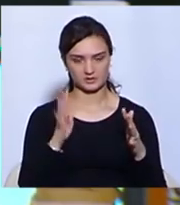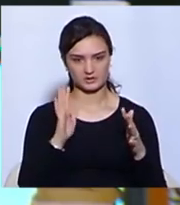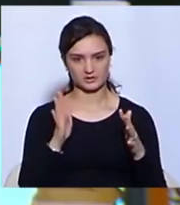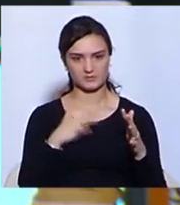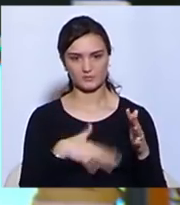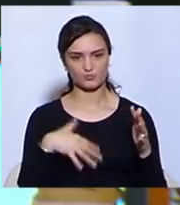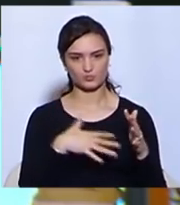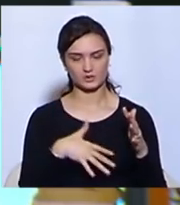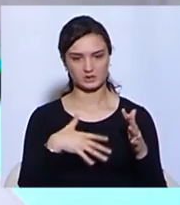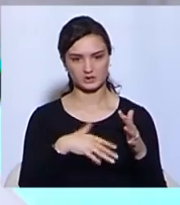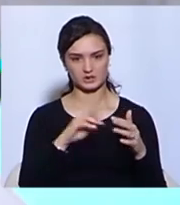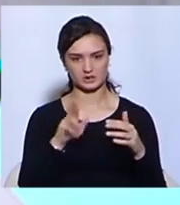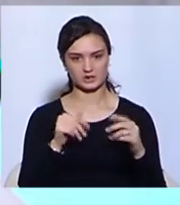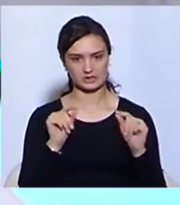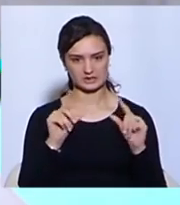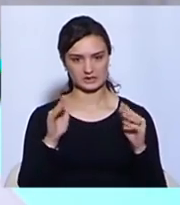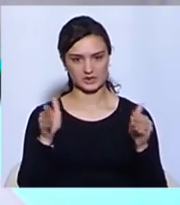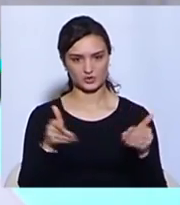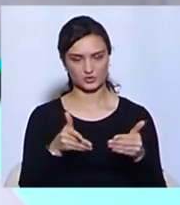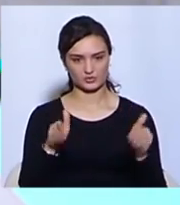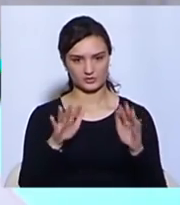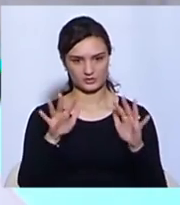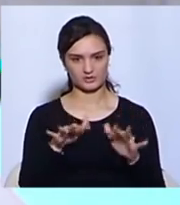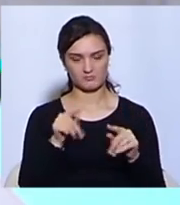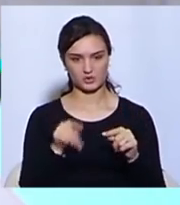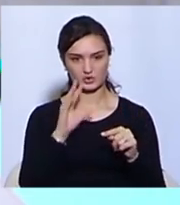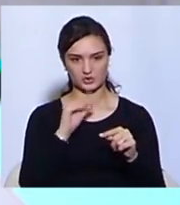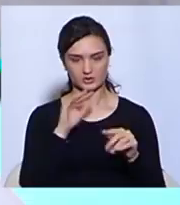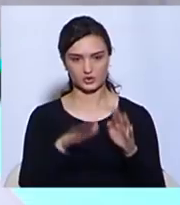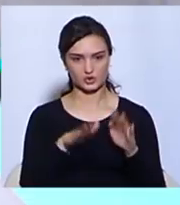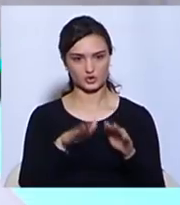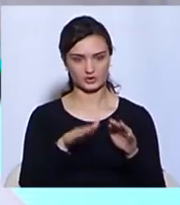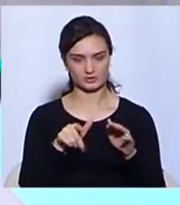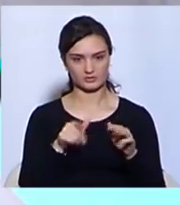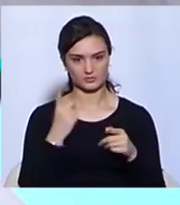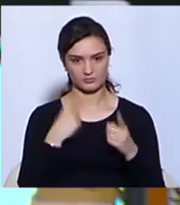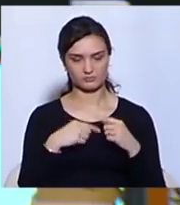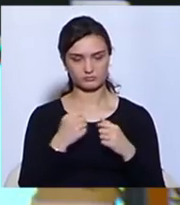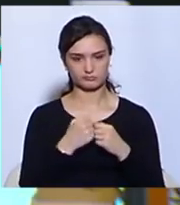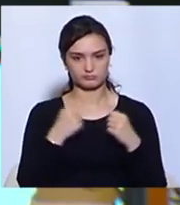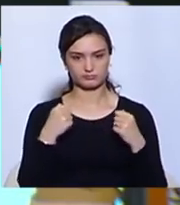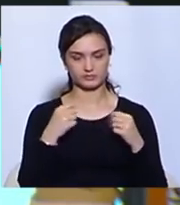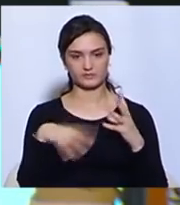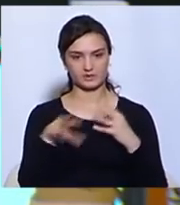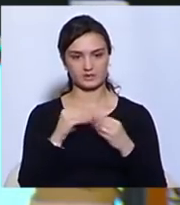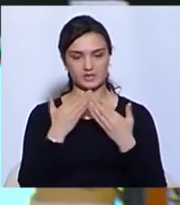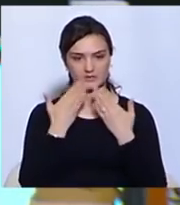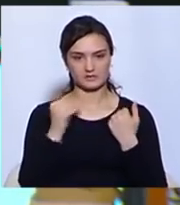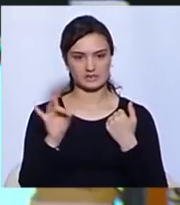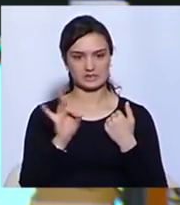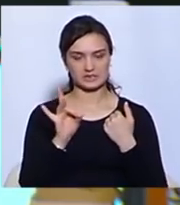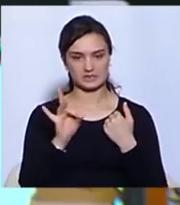გაგვიჯიუტდება მუცლის და თეზოს მიდამო. მაშინ, როდესაც წონის აკრეფვის პროცესში ყველაზე ადვილად